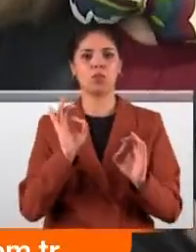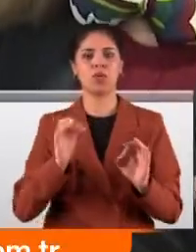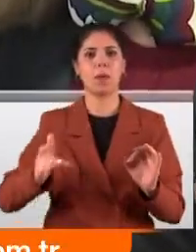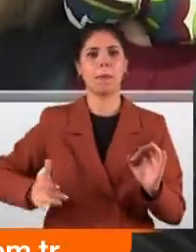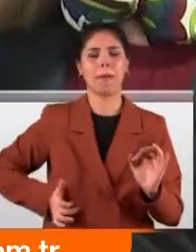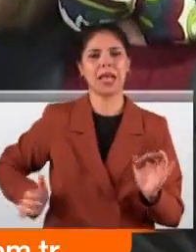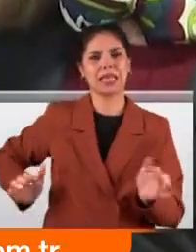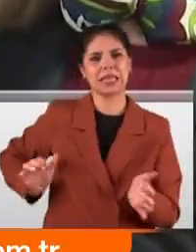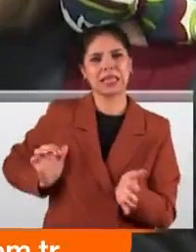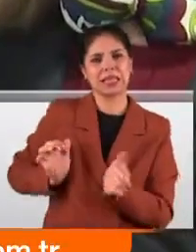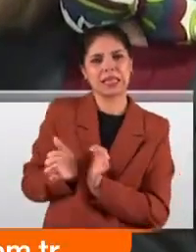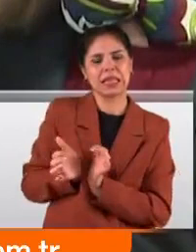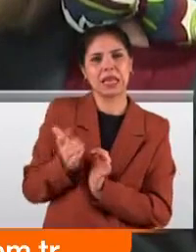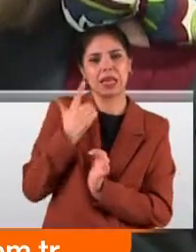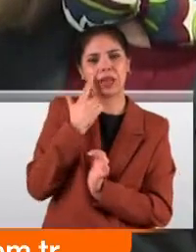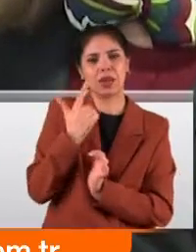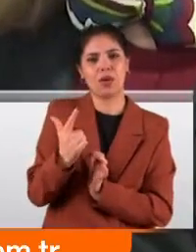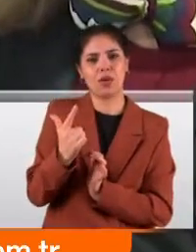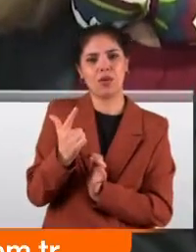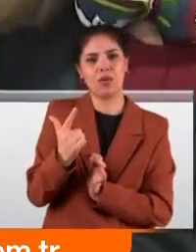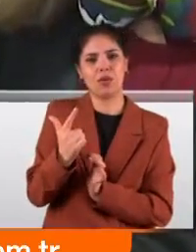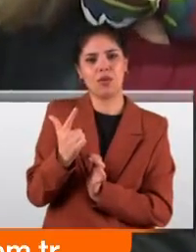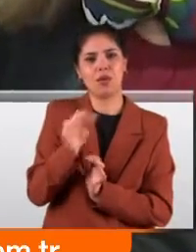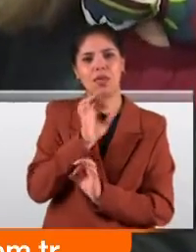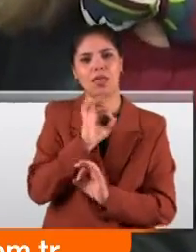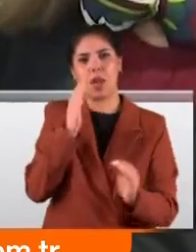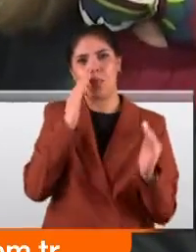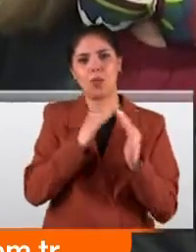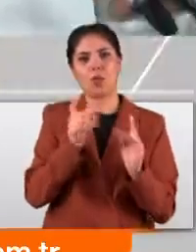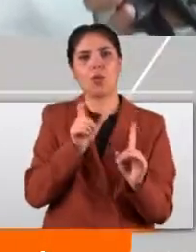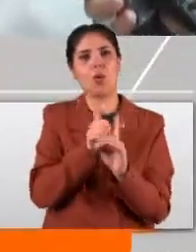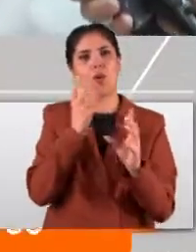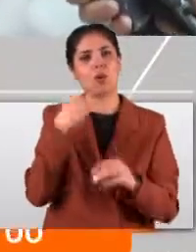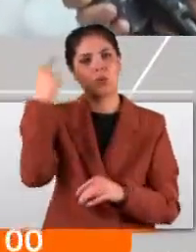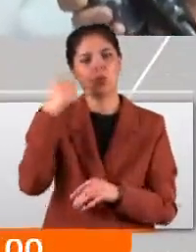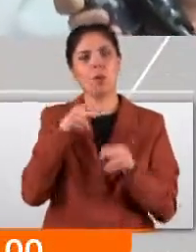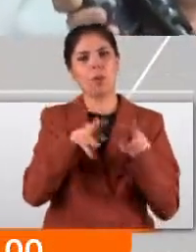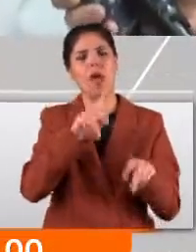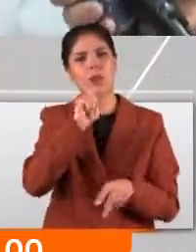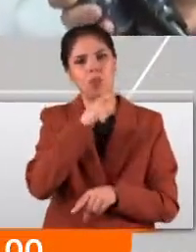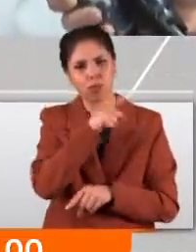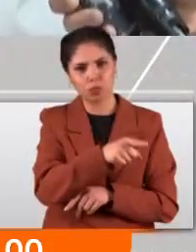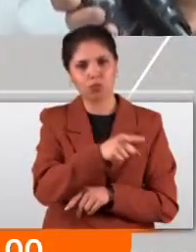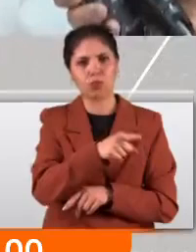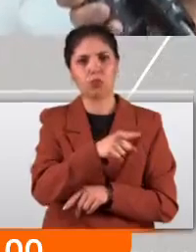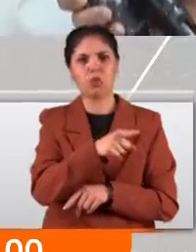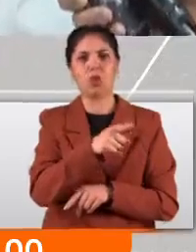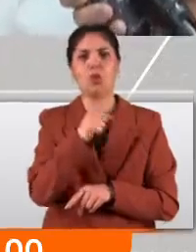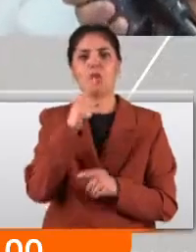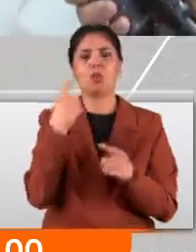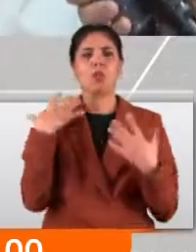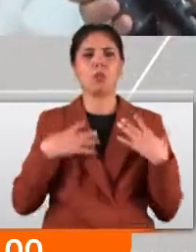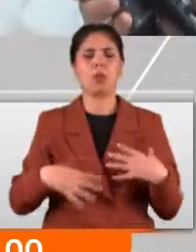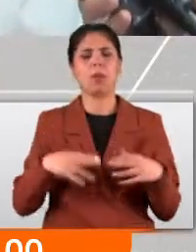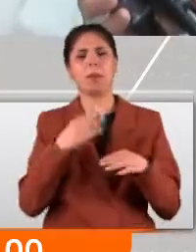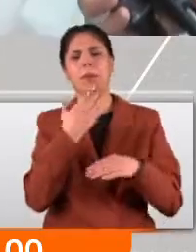bas altında kalmış, cenin pozisyonunda, uygun pozisyonda kaldığı için de korunduğunu düşünüyorum. Kırık olduğunu tespit ettik. Eksemitelerinde, uzuvlarında,